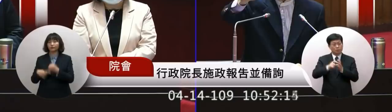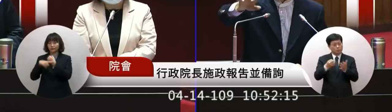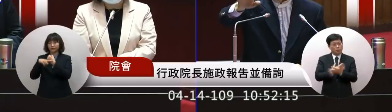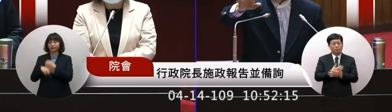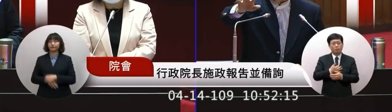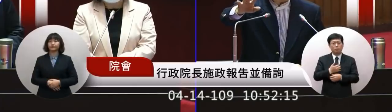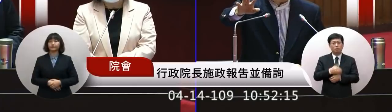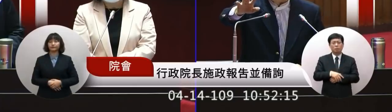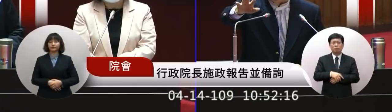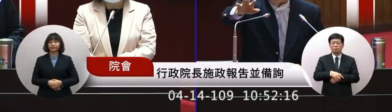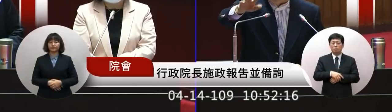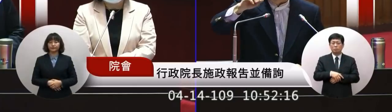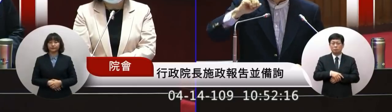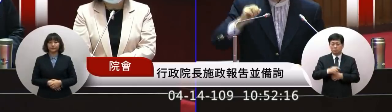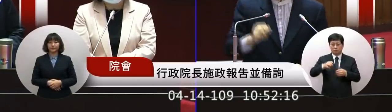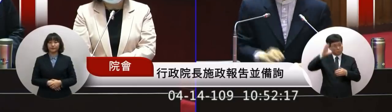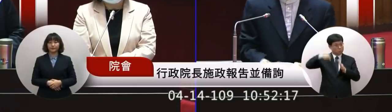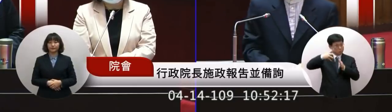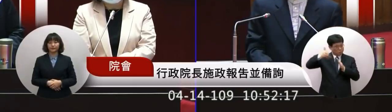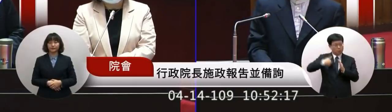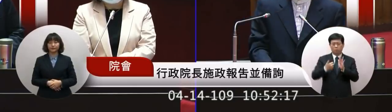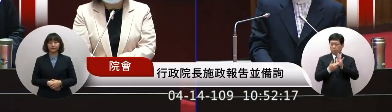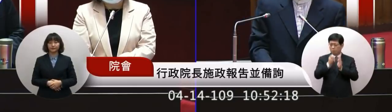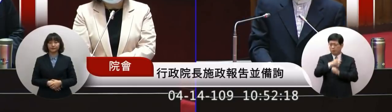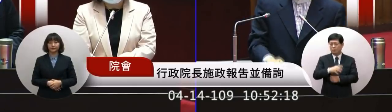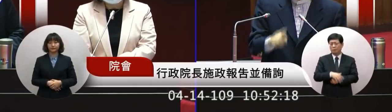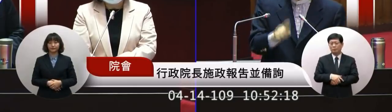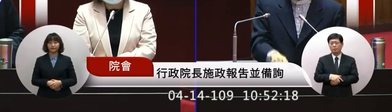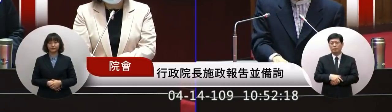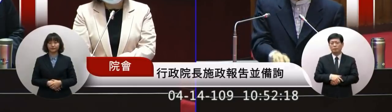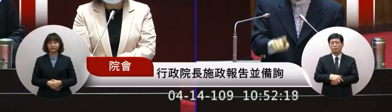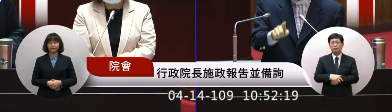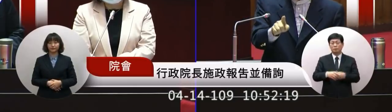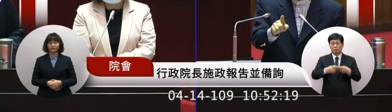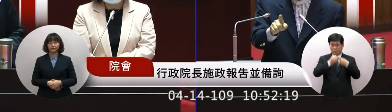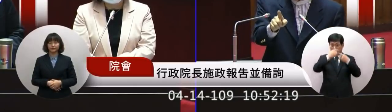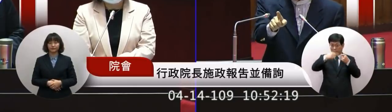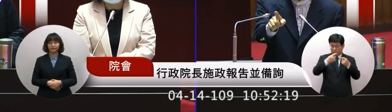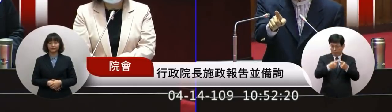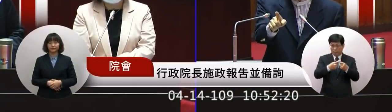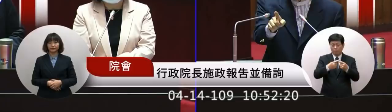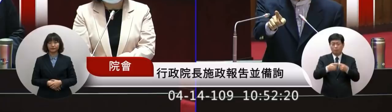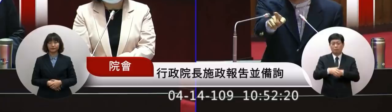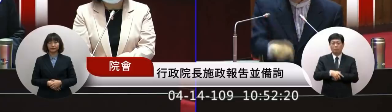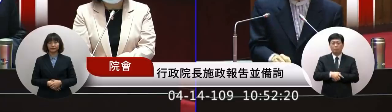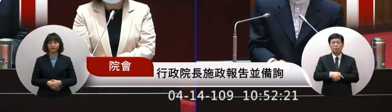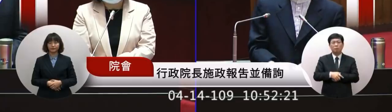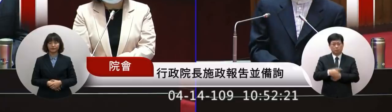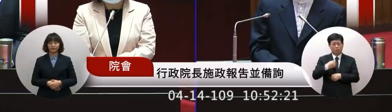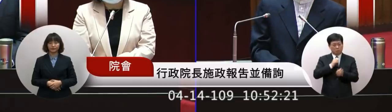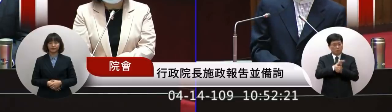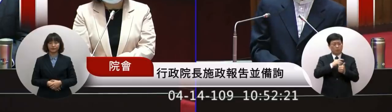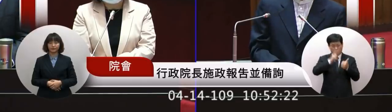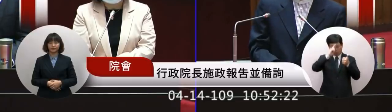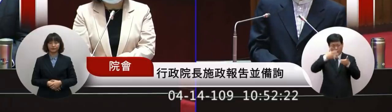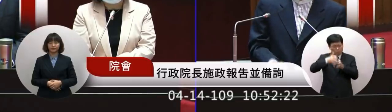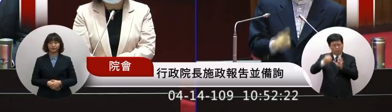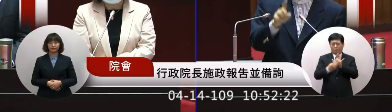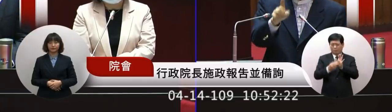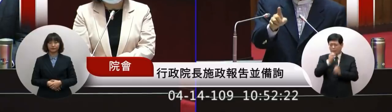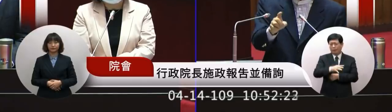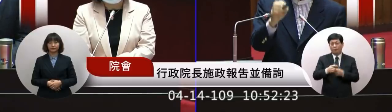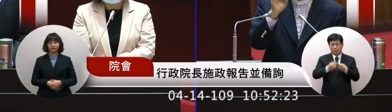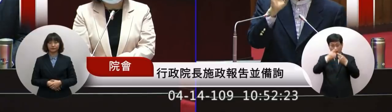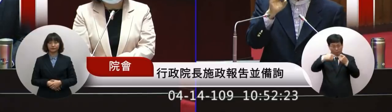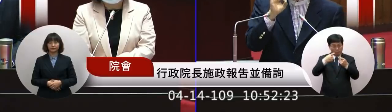了。我讲哦，苏院长听了吼、哦，伊第一年其实我对许部长讲